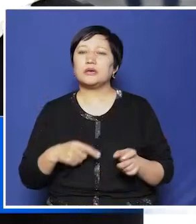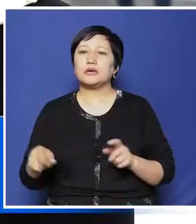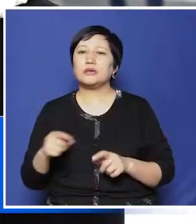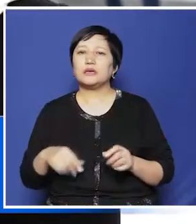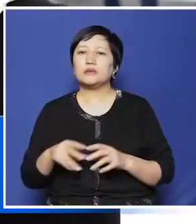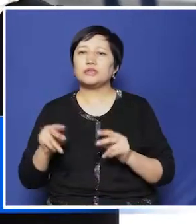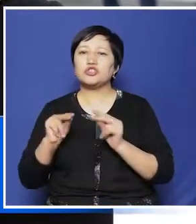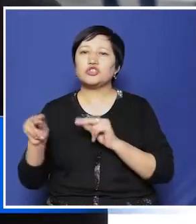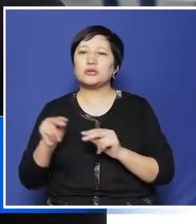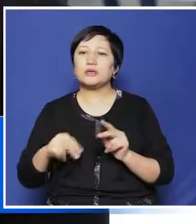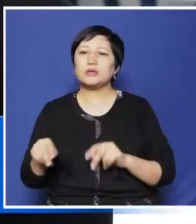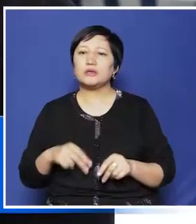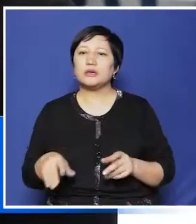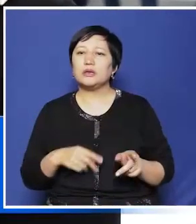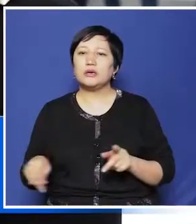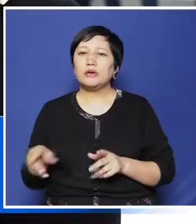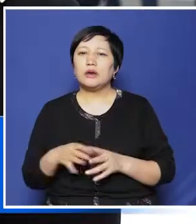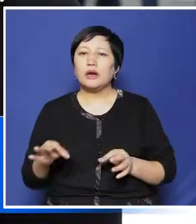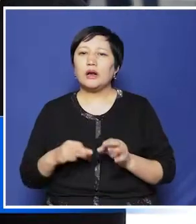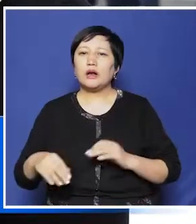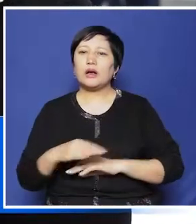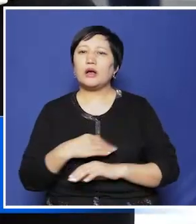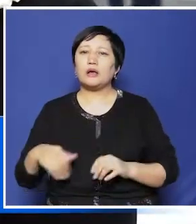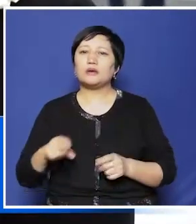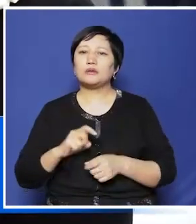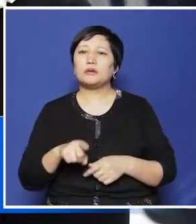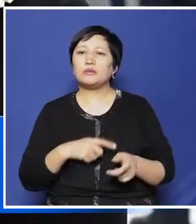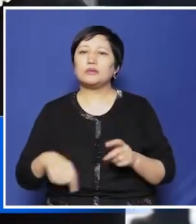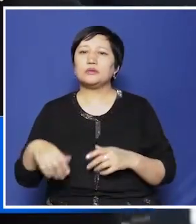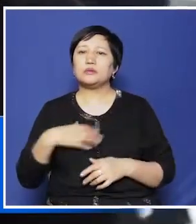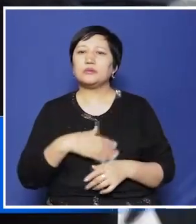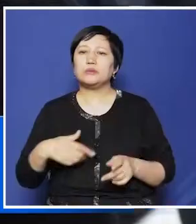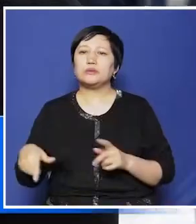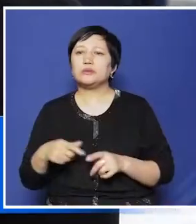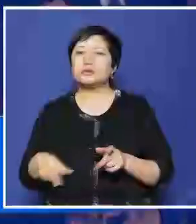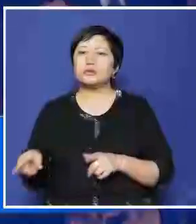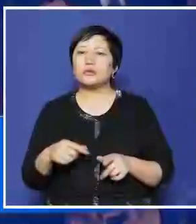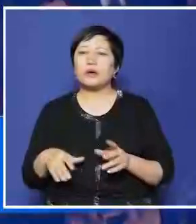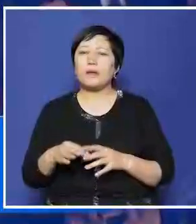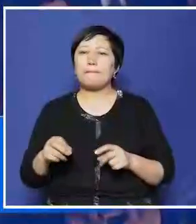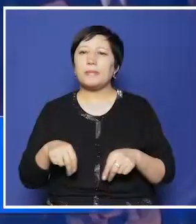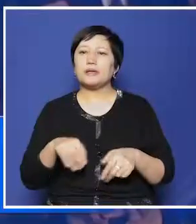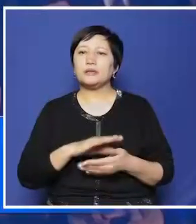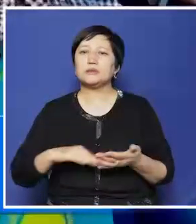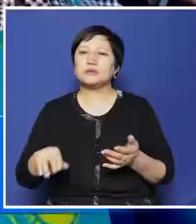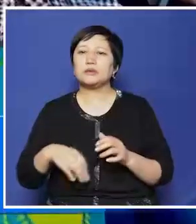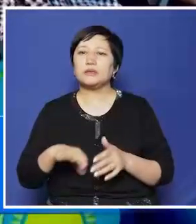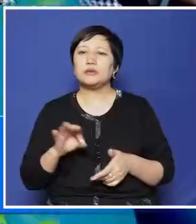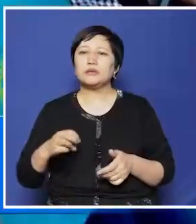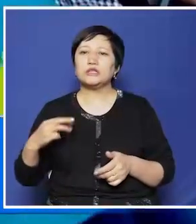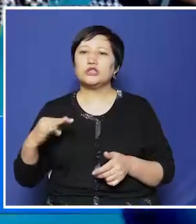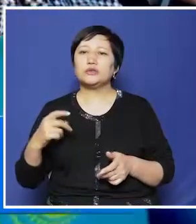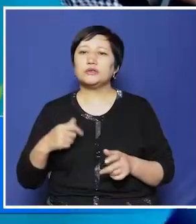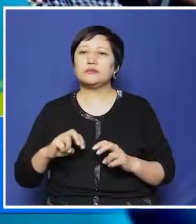әділеттілігінде, шынайылығында, жаңағы халықтың уәдесінің көңілінен шығуында деп ойлаймын. Партиялық тізім бойынша сайланатын